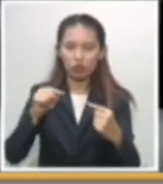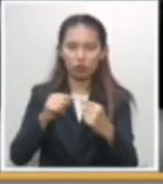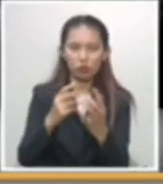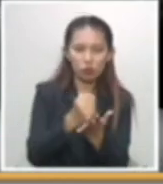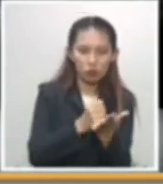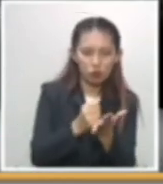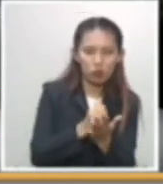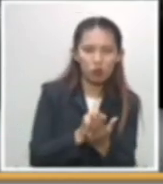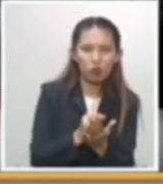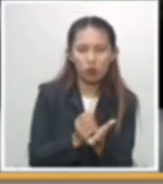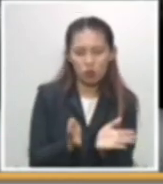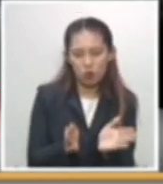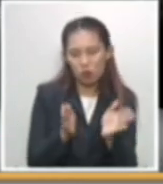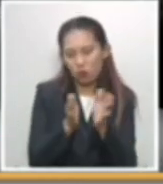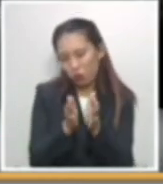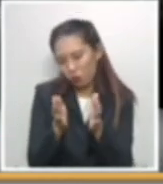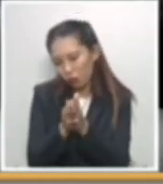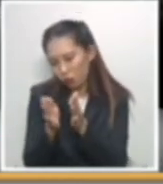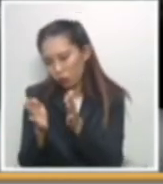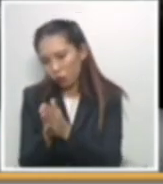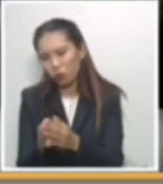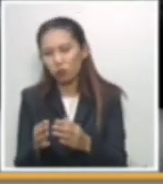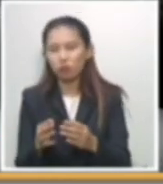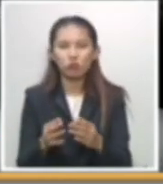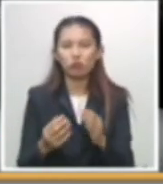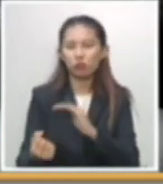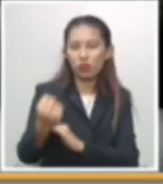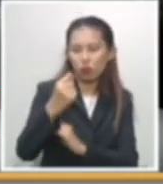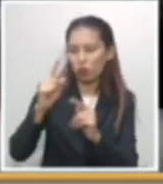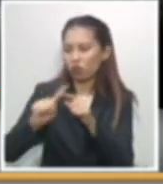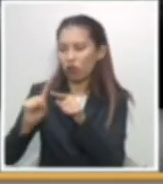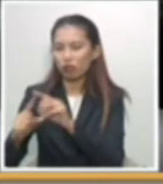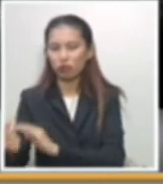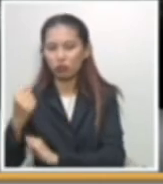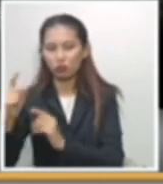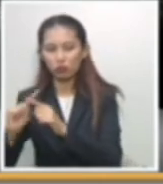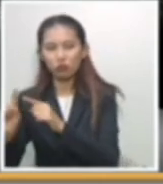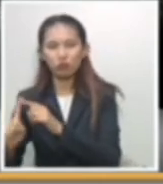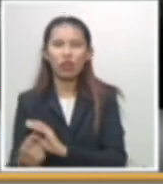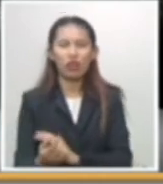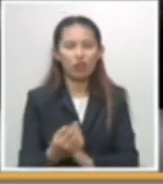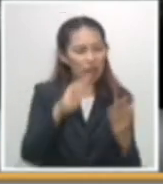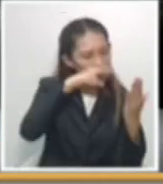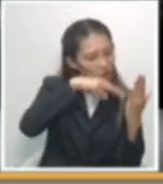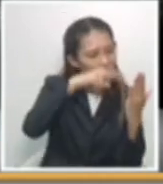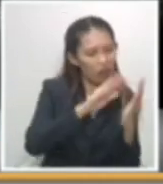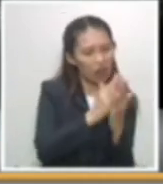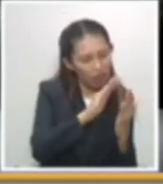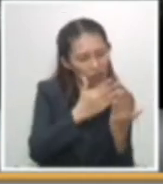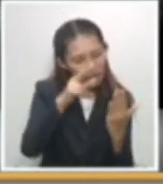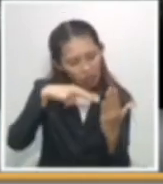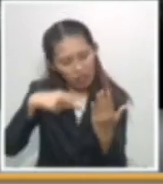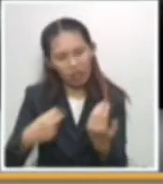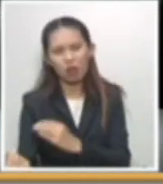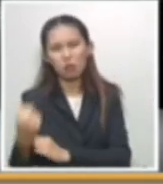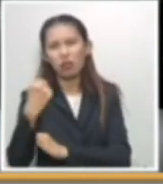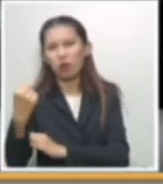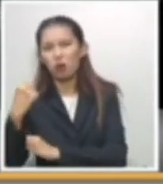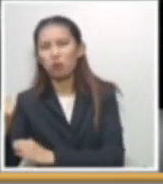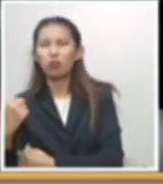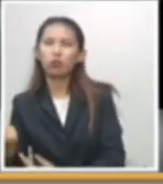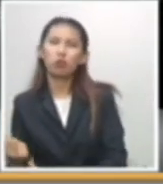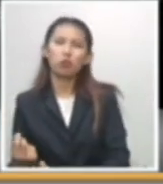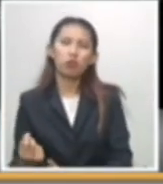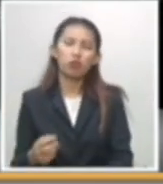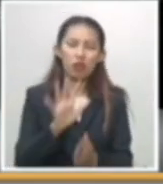ความมั่นคงอันมั่นคงนู่นมั่นคงนี่อ่านกี่หน้าก็มีแต่มั่นคงไม่รู้มั่นคงยังไงมันถึงเยอะขนาดนี้เ